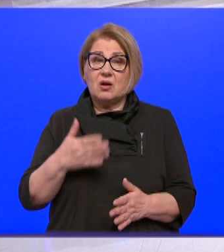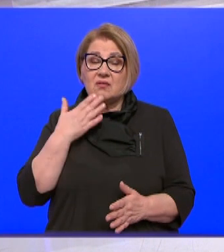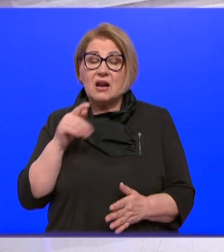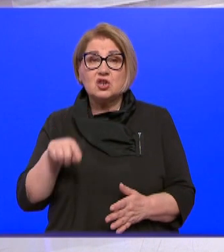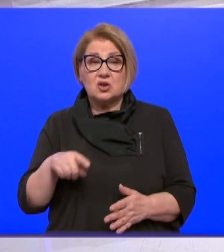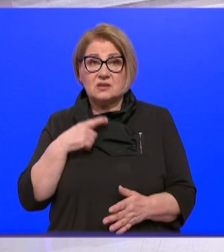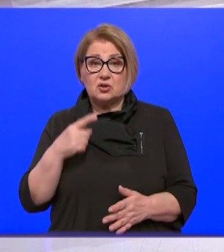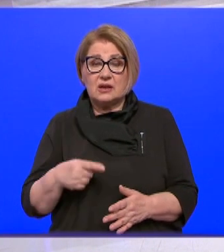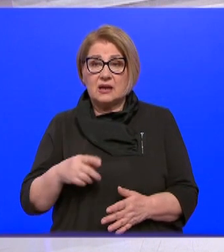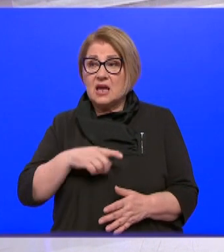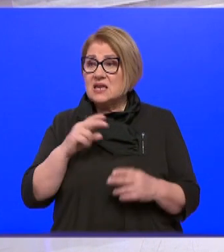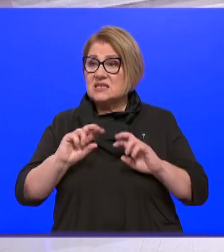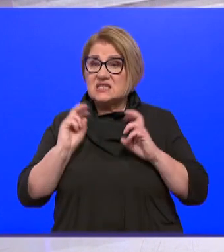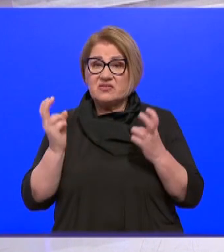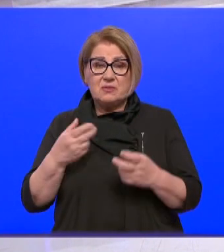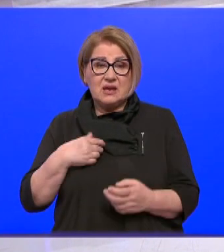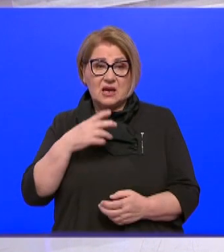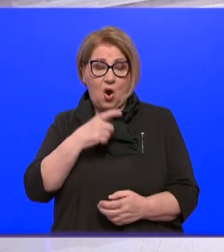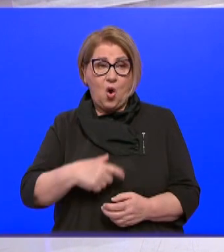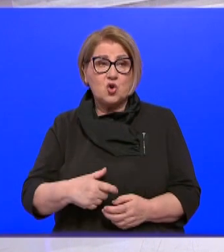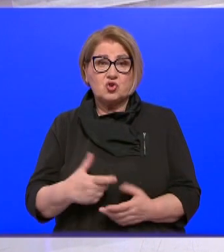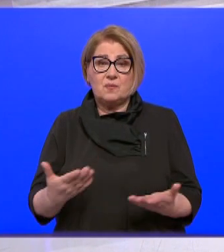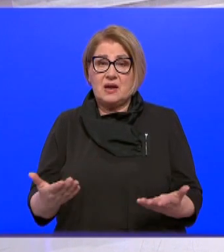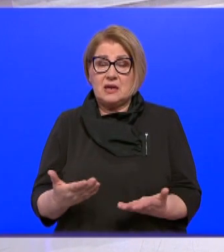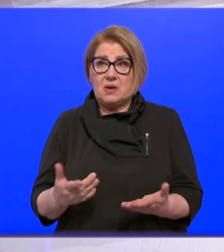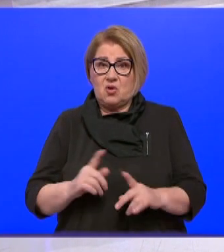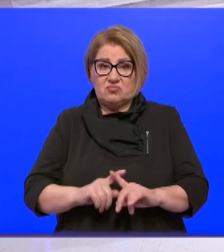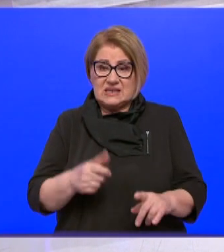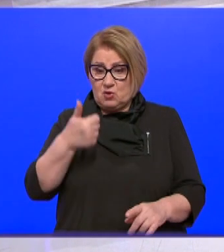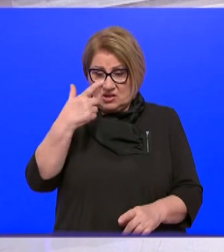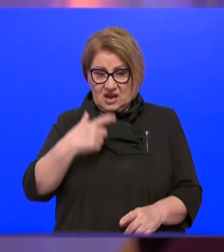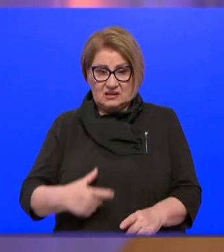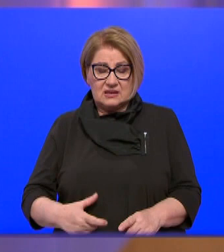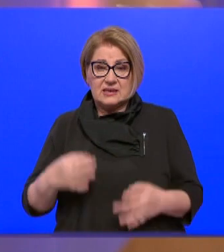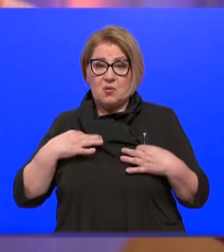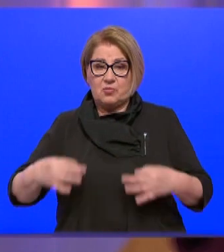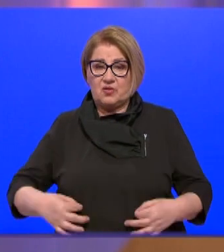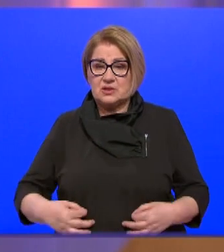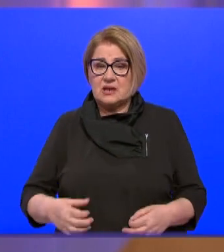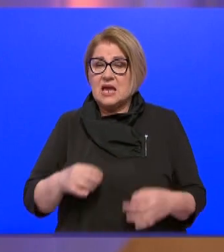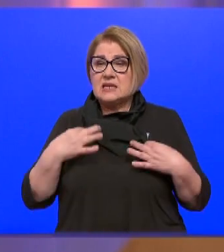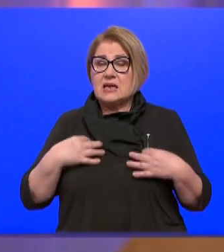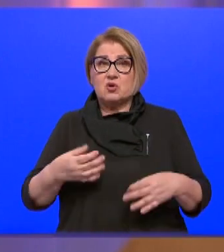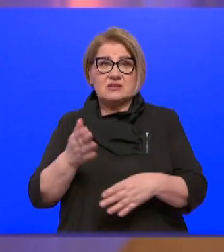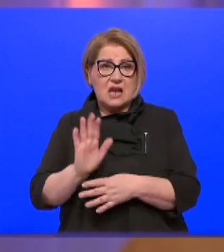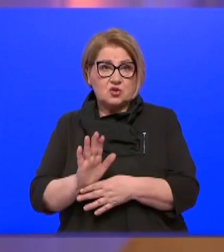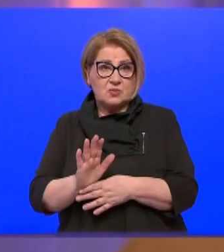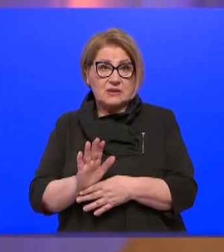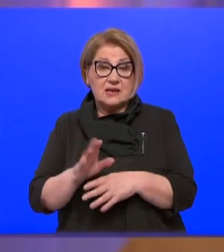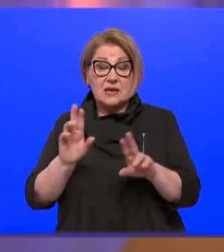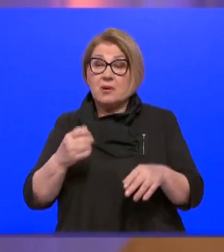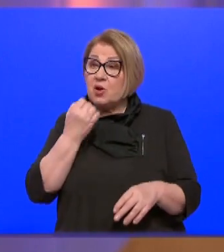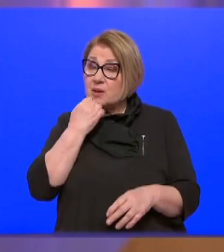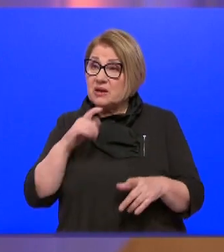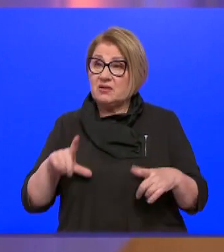svi mi kao osobe imamo mnoge dimenzije. Nismo samo jedna stvar, samo profesorica, samo zastupnica. Imamo i